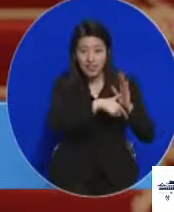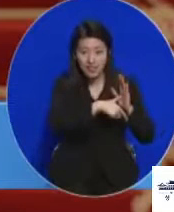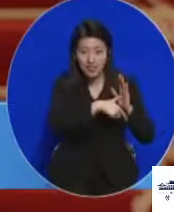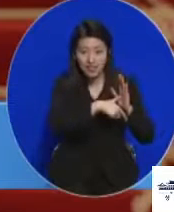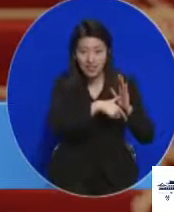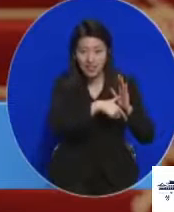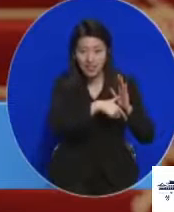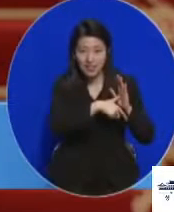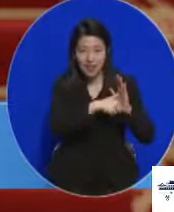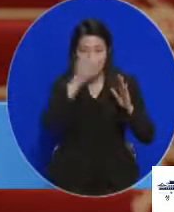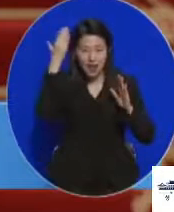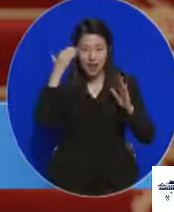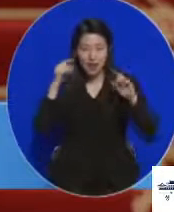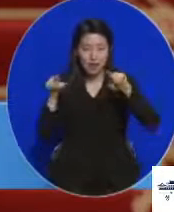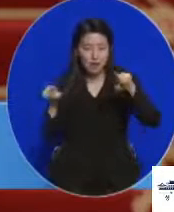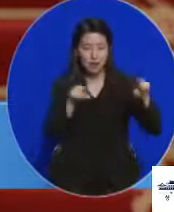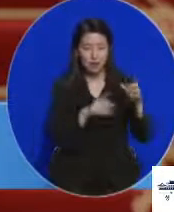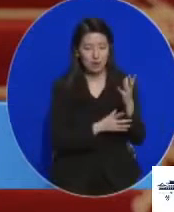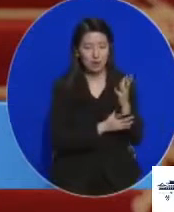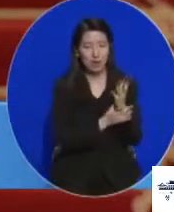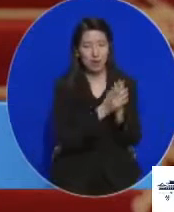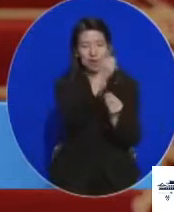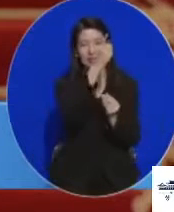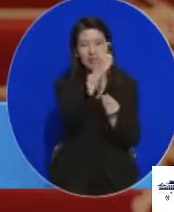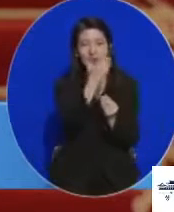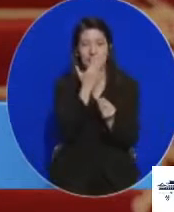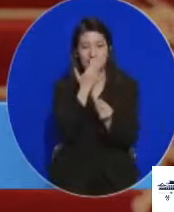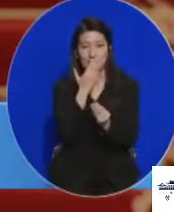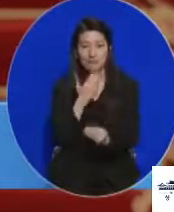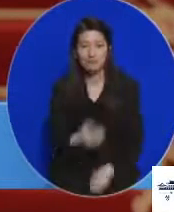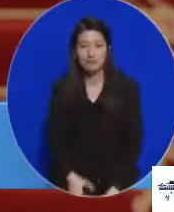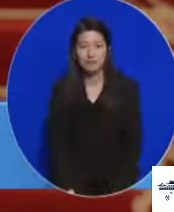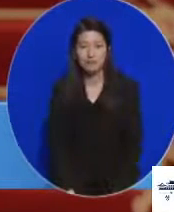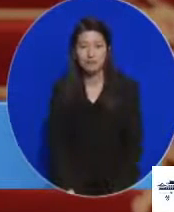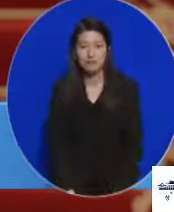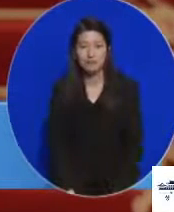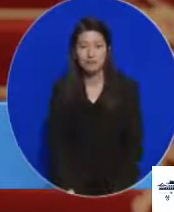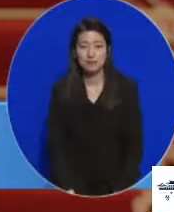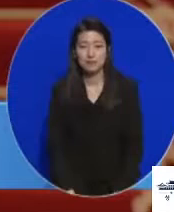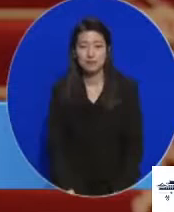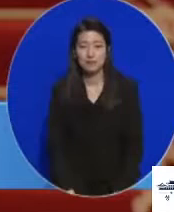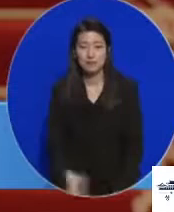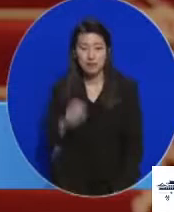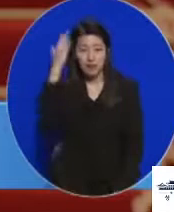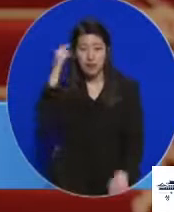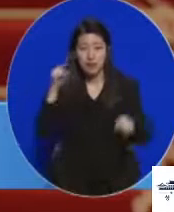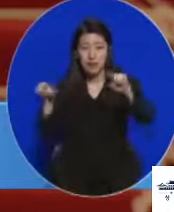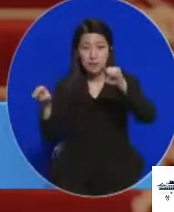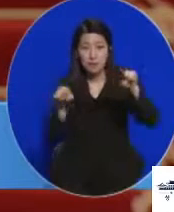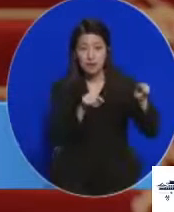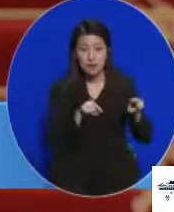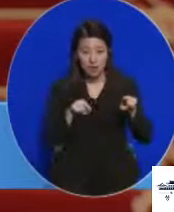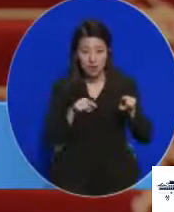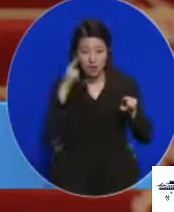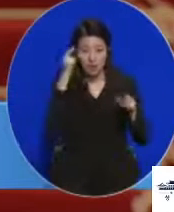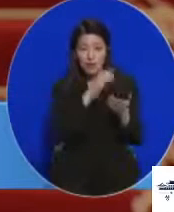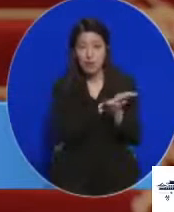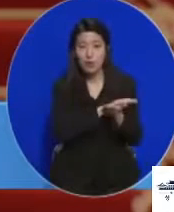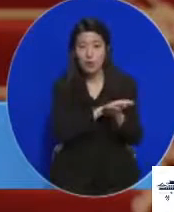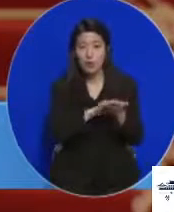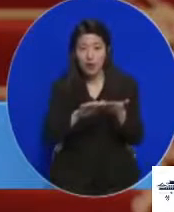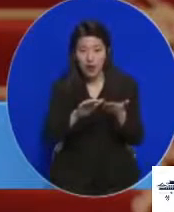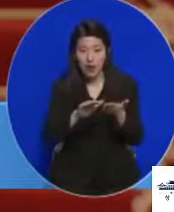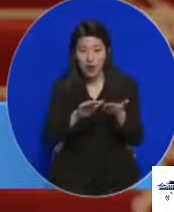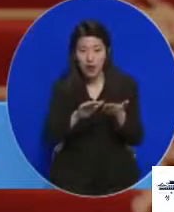길로 한걸음 치 나아갈 수 있습니다 한반도 평화 프로세서 의 핵심 동력은